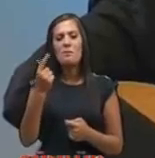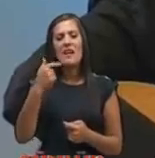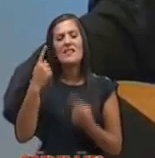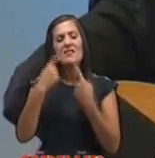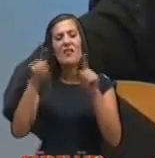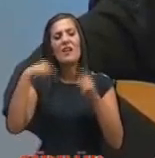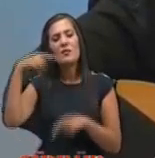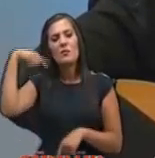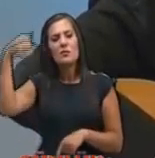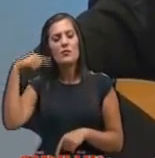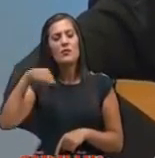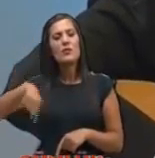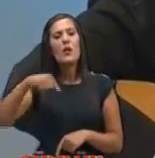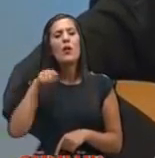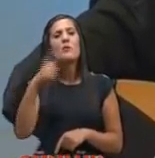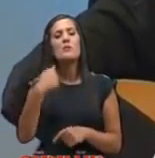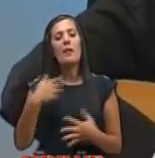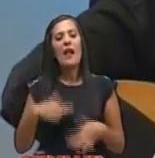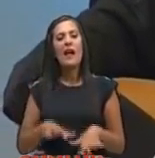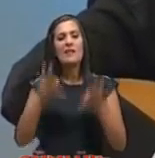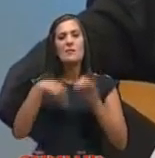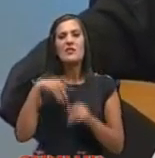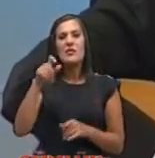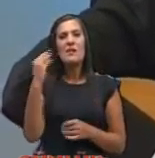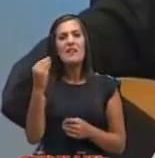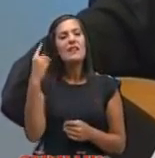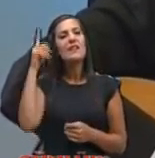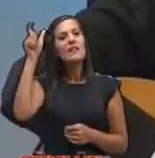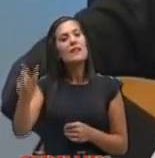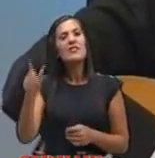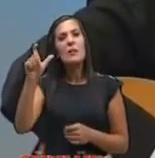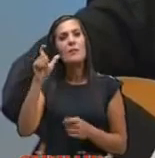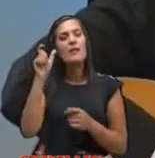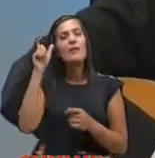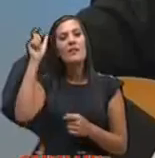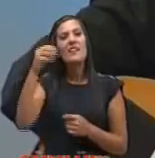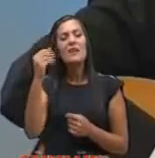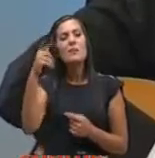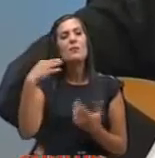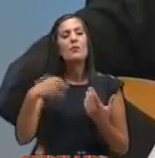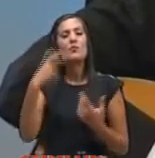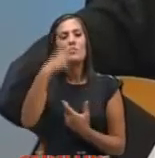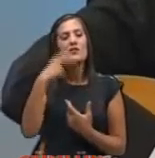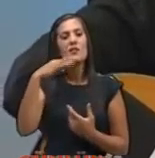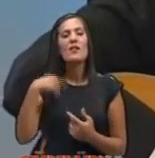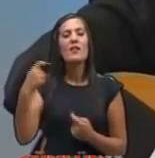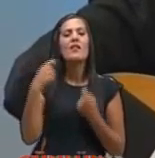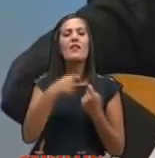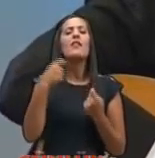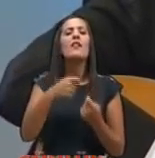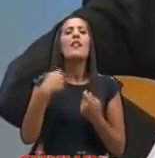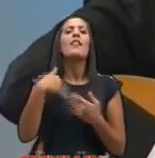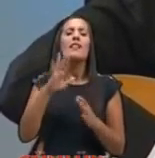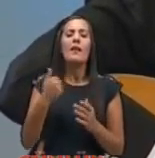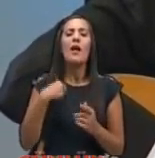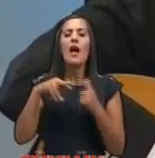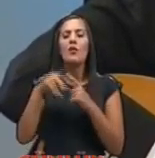Ne zaman başladınız birlikte çalışmaya? Valla Cemil aslında biraz ön şey ayak oldu. Yok yok ama öyle. Cemil ön ayak oldu.